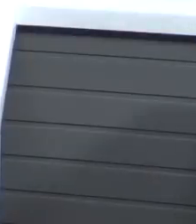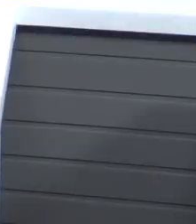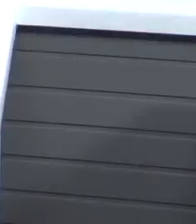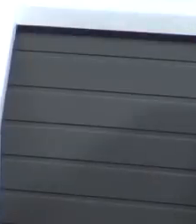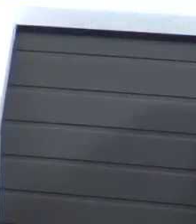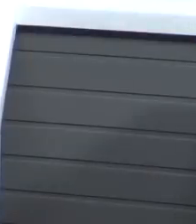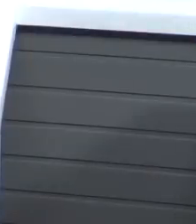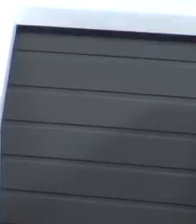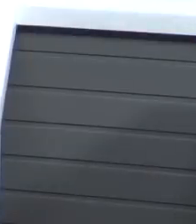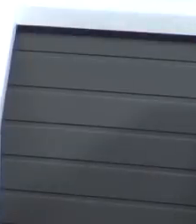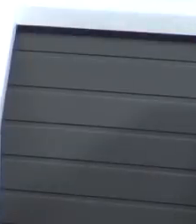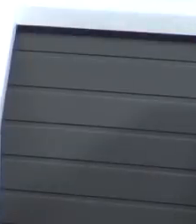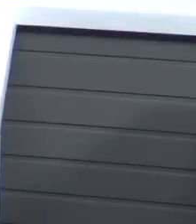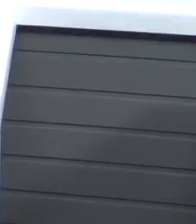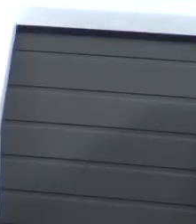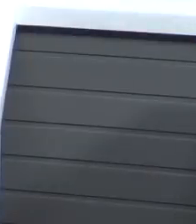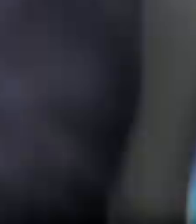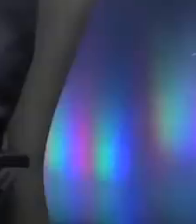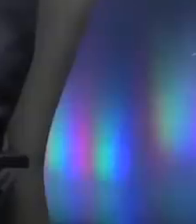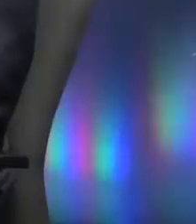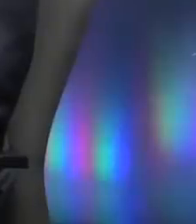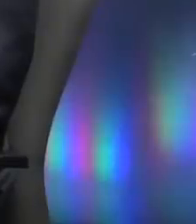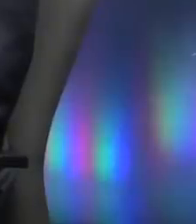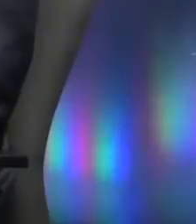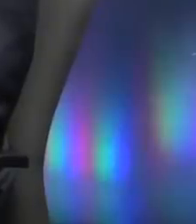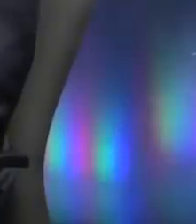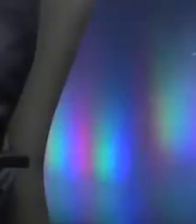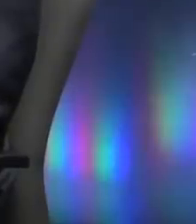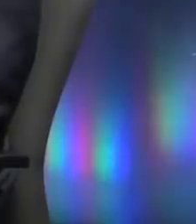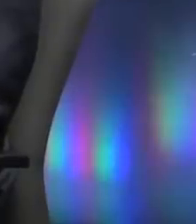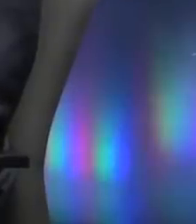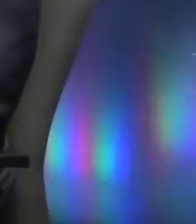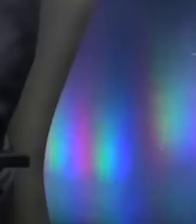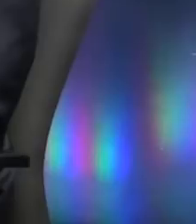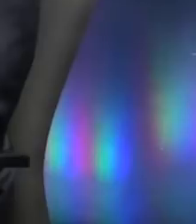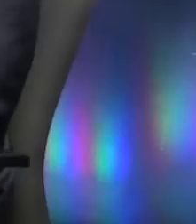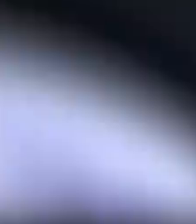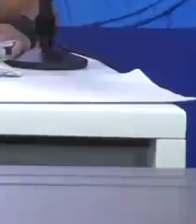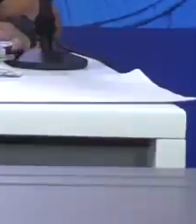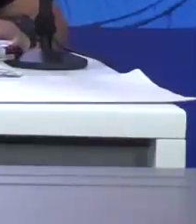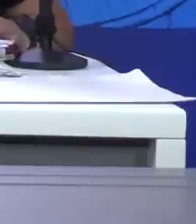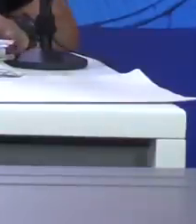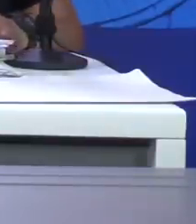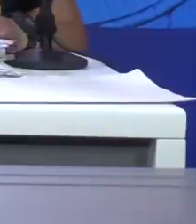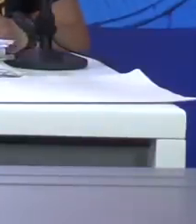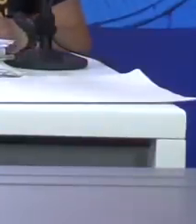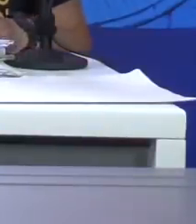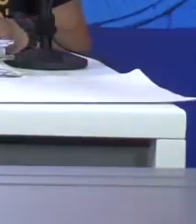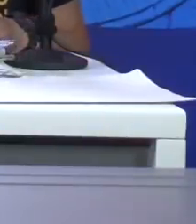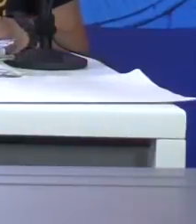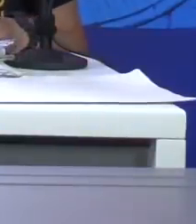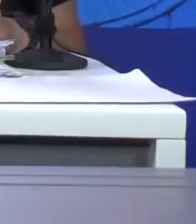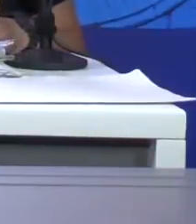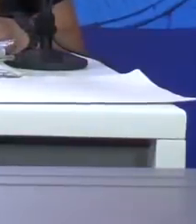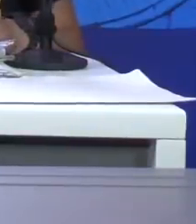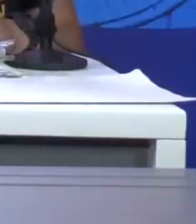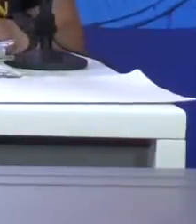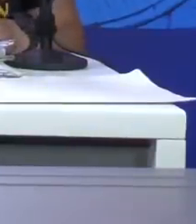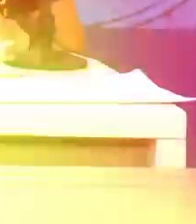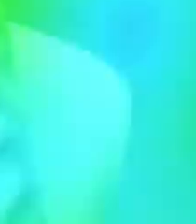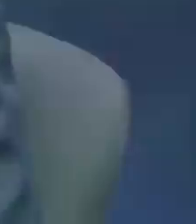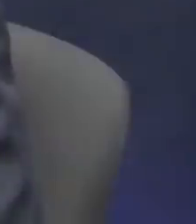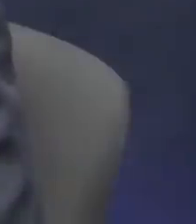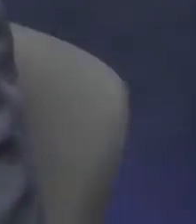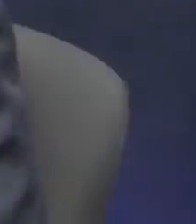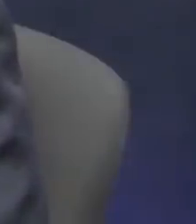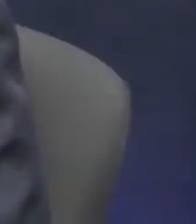Wanted sa radyo. Itong solihin ng bayan. Itong solihin ng bayan,